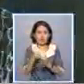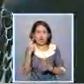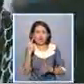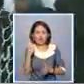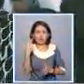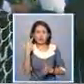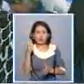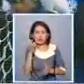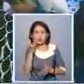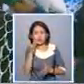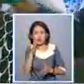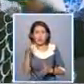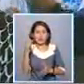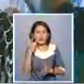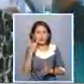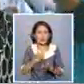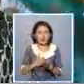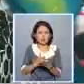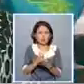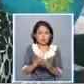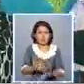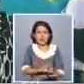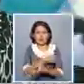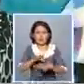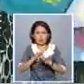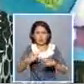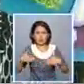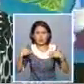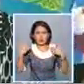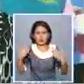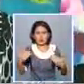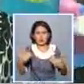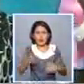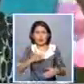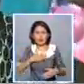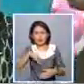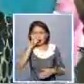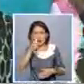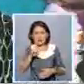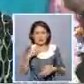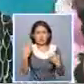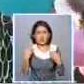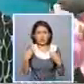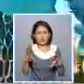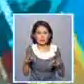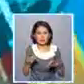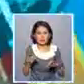жыл, 300 жыл, 300 жылдық тойласын деген арманда. Яғни ол біздің еліміздің егемендігінің кепілі.